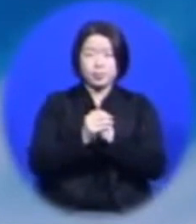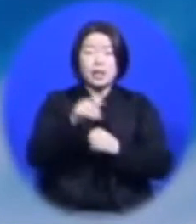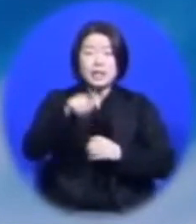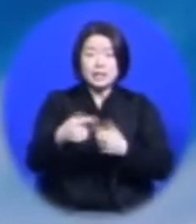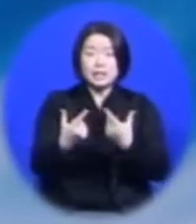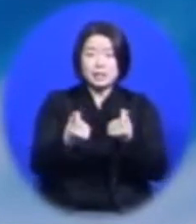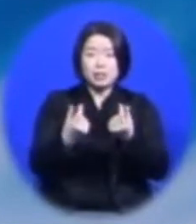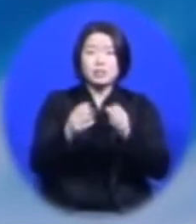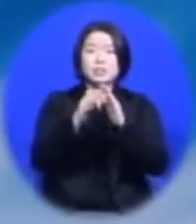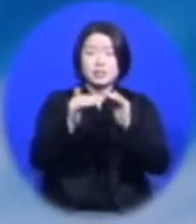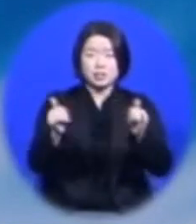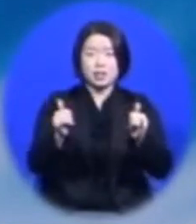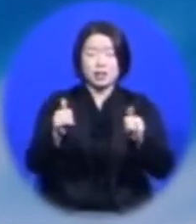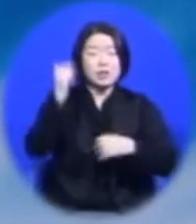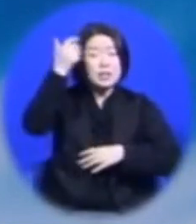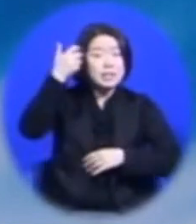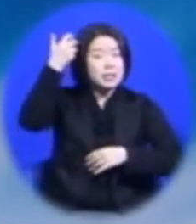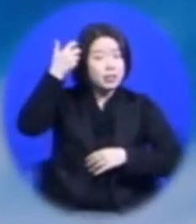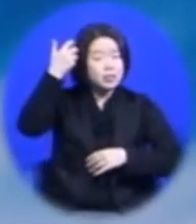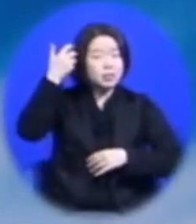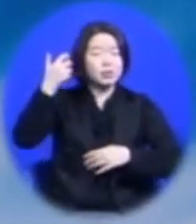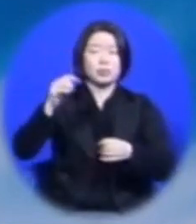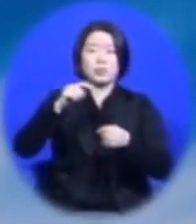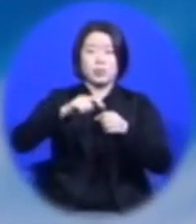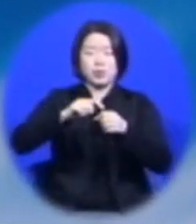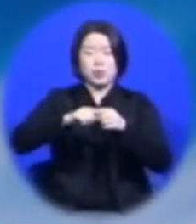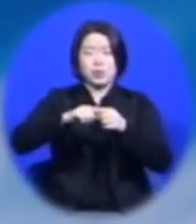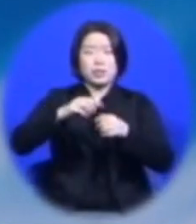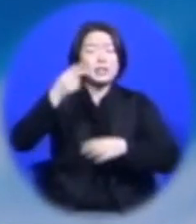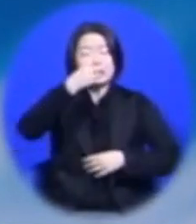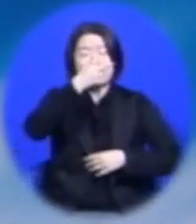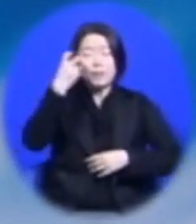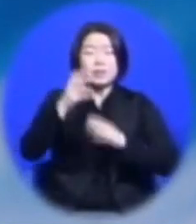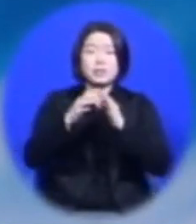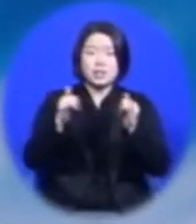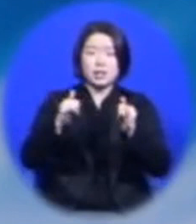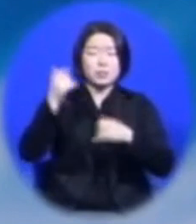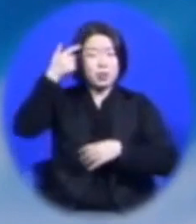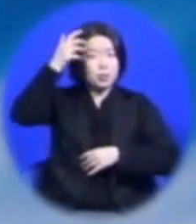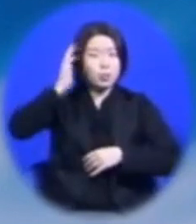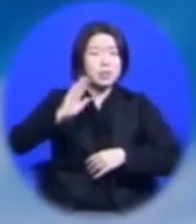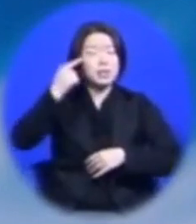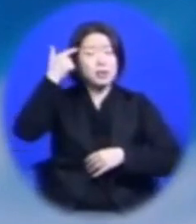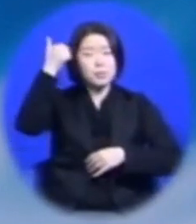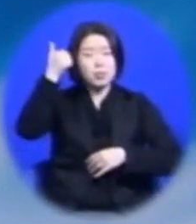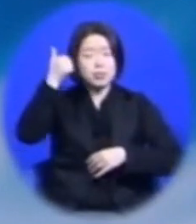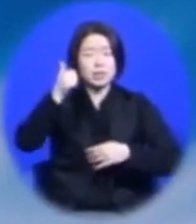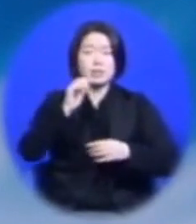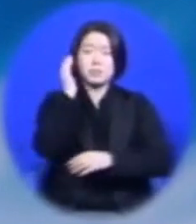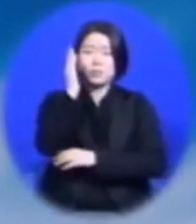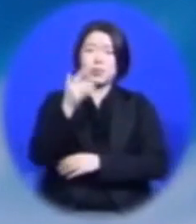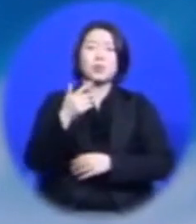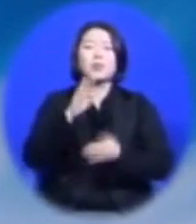이런 사람을 영적으로 잠이 들어 있는 사람이라고 그렇게 웨슬레 목사님은